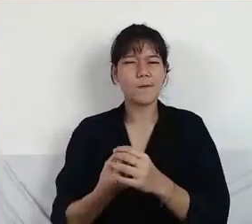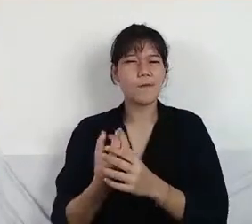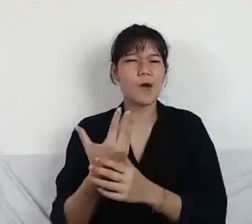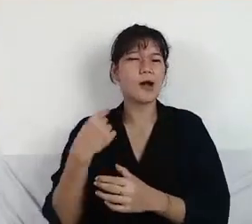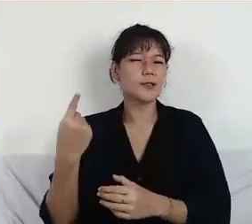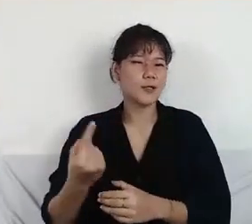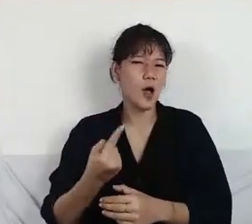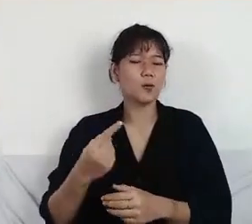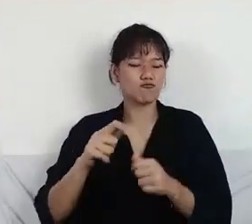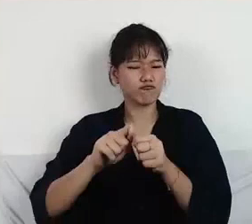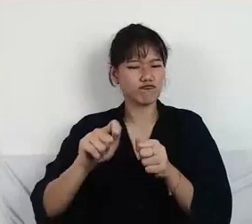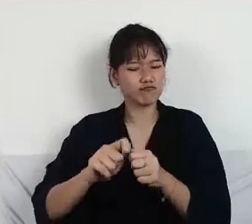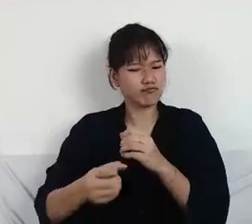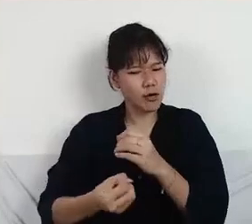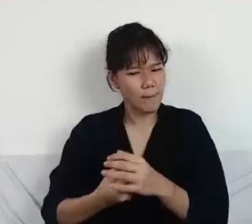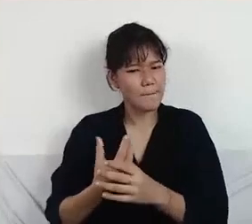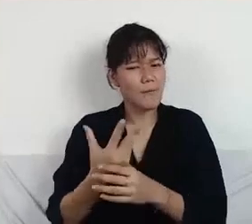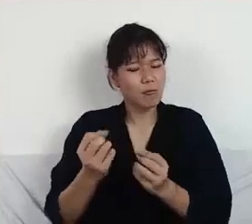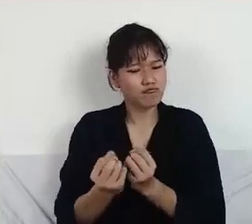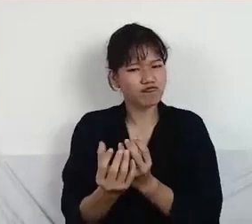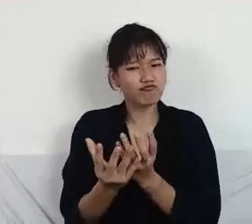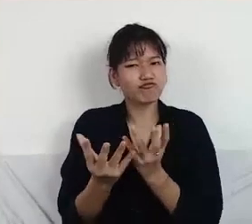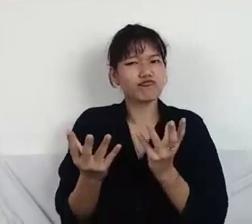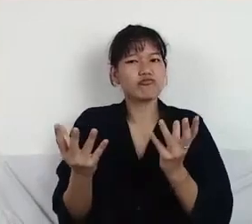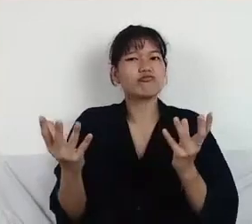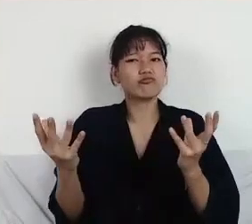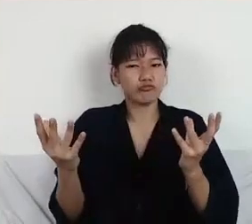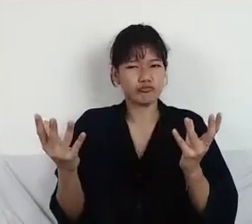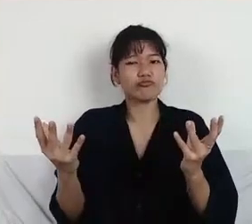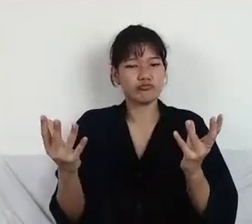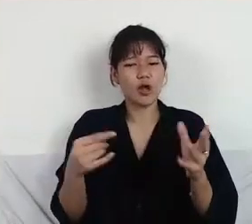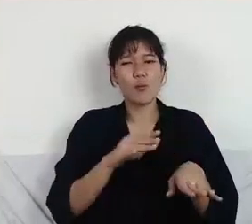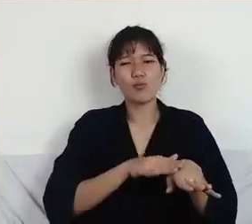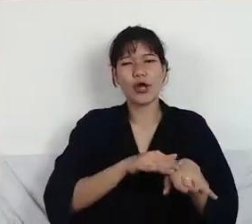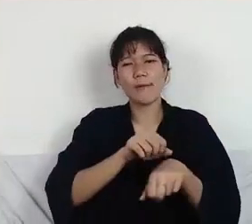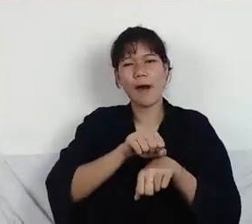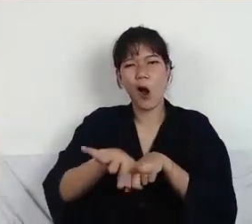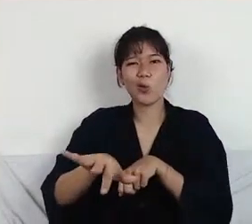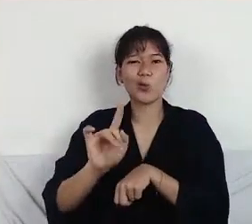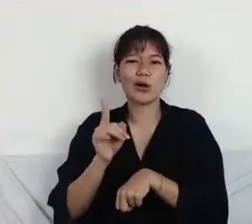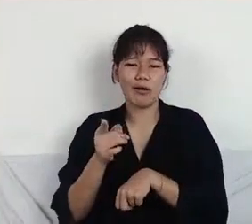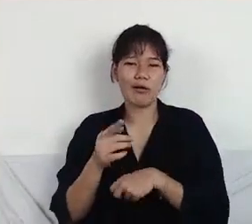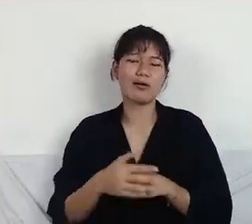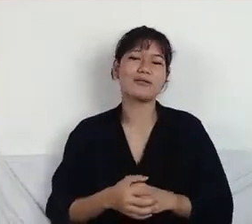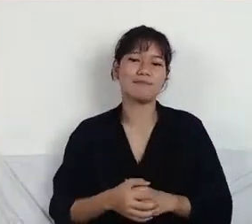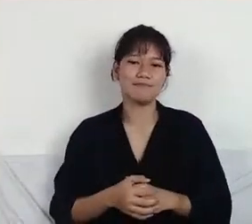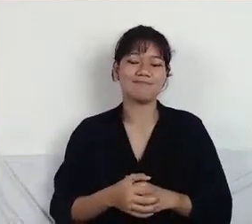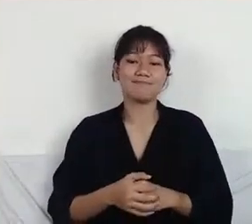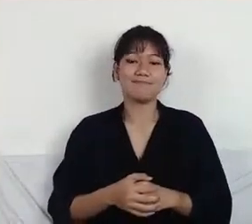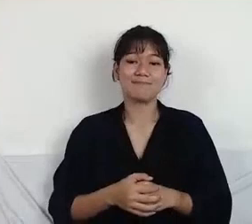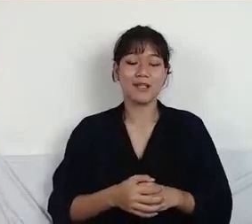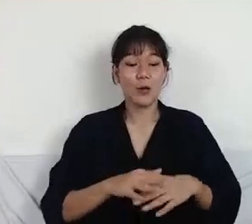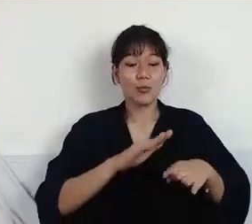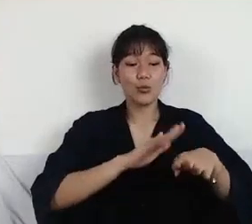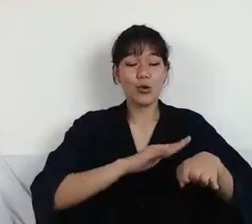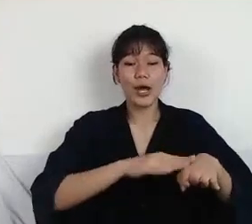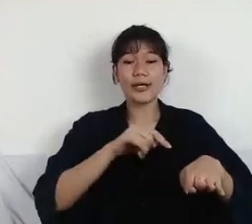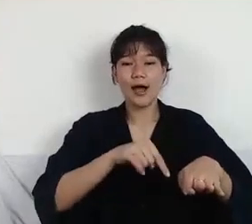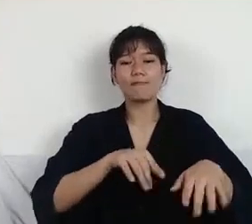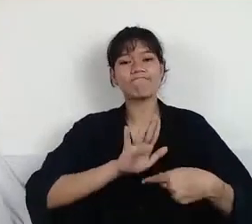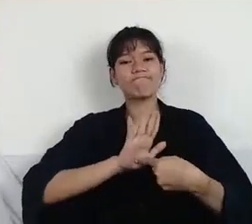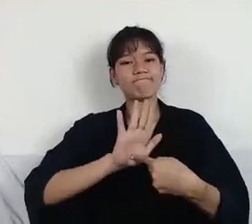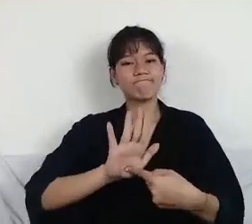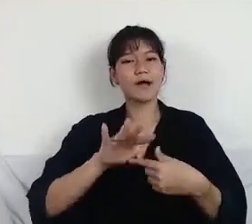dan dikembangkan melalui sikap-sikap budaya yang mampu mendukungnya. Kebudayaan juga